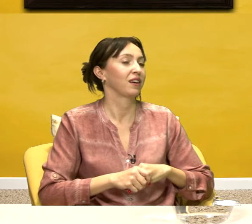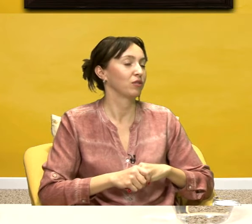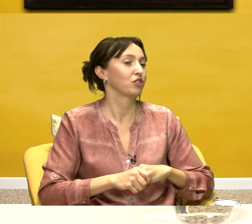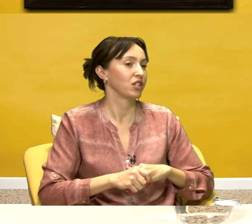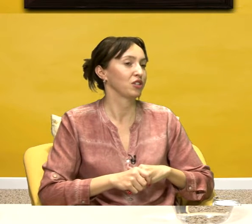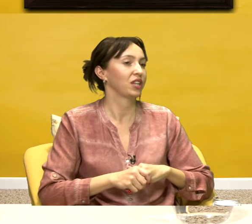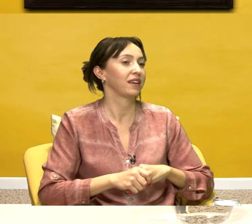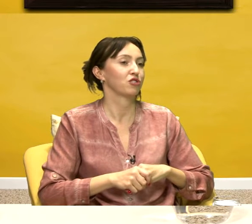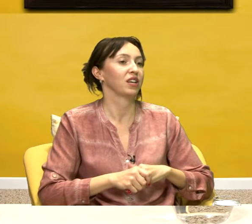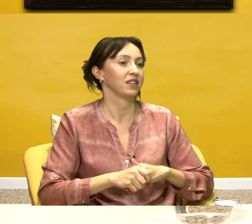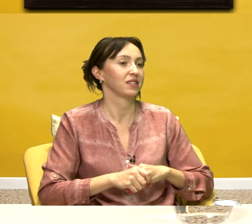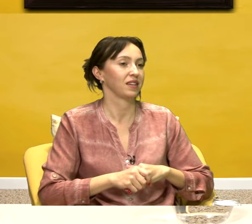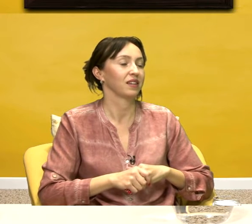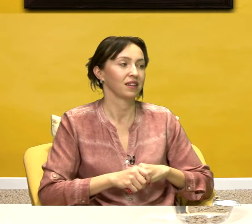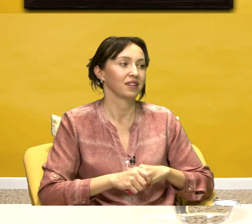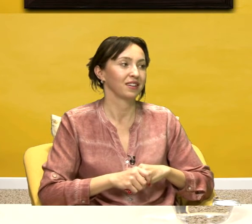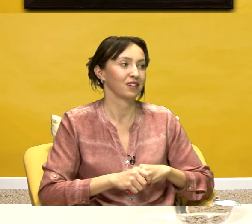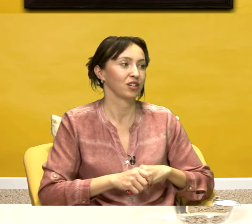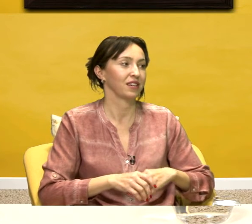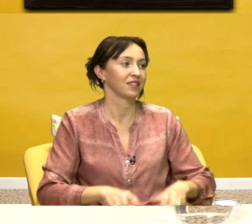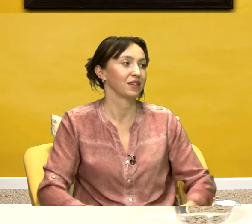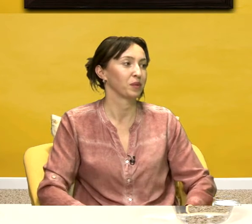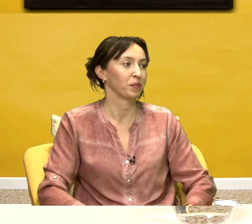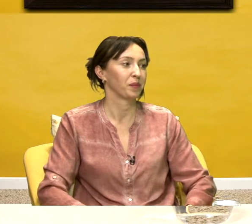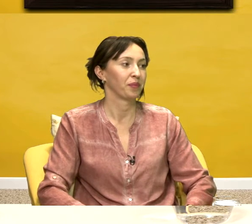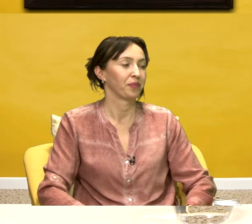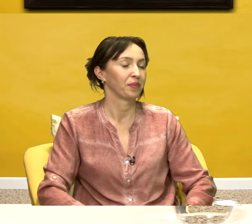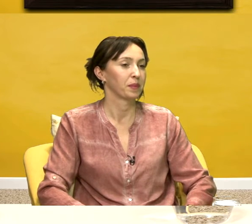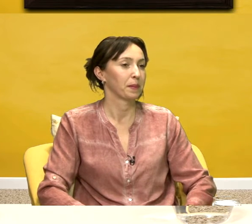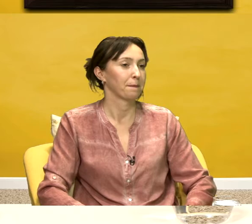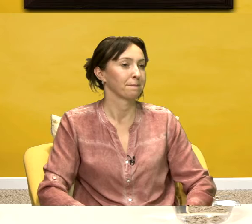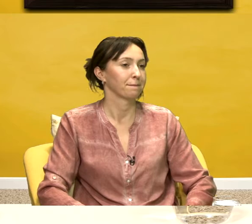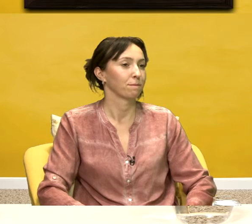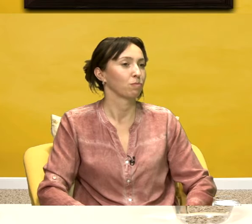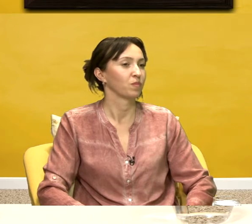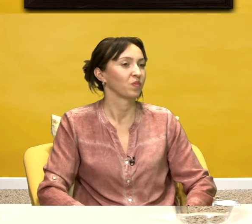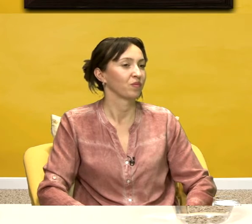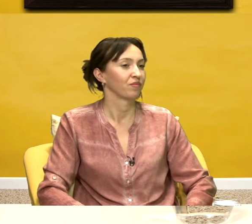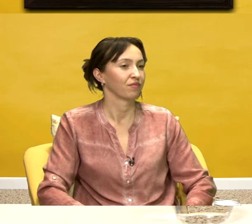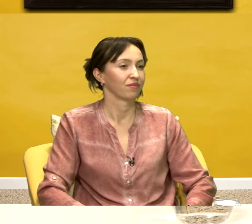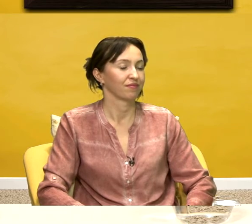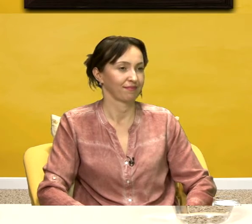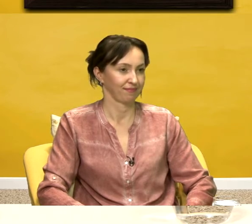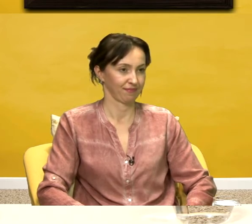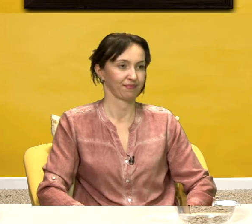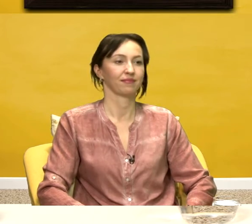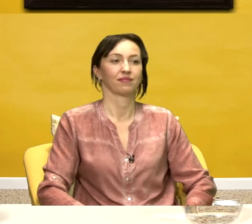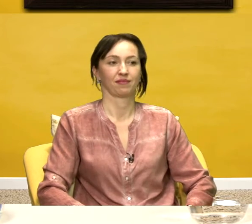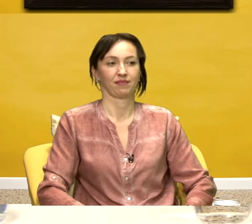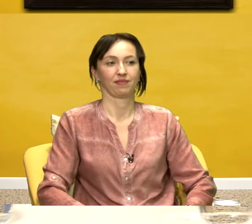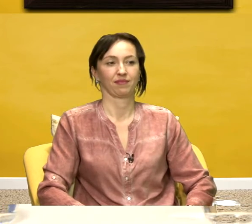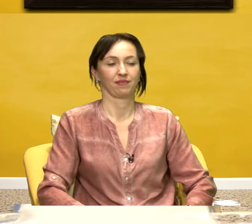Spune că e de acord și chiar așa este. Chiar așa este. Ce?